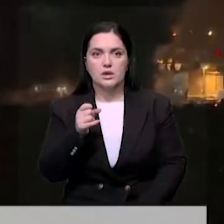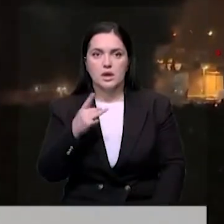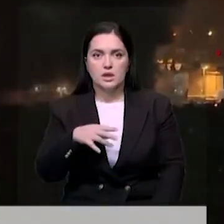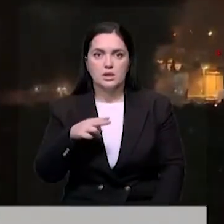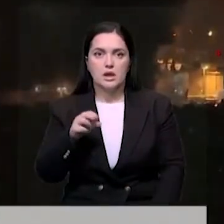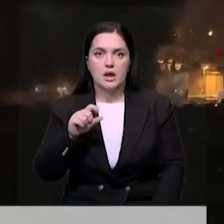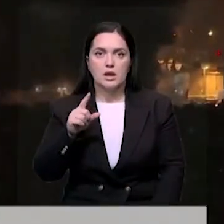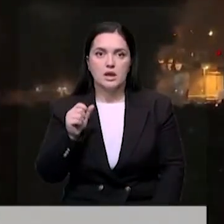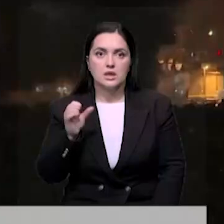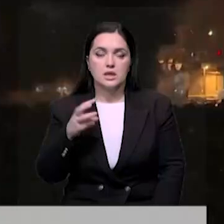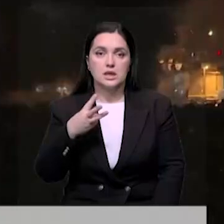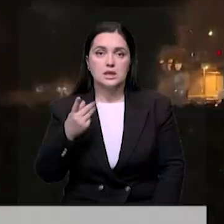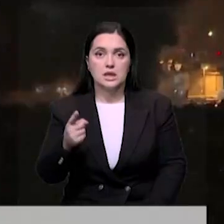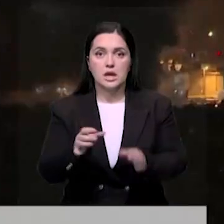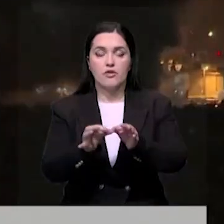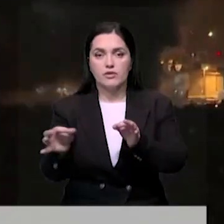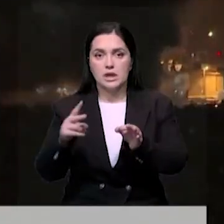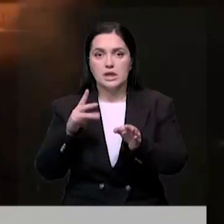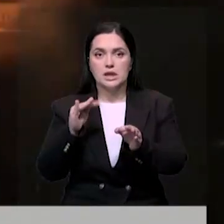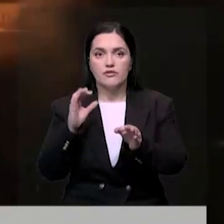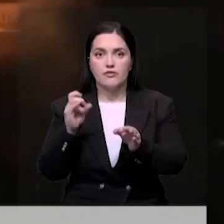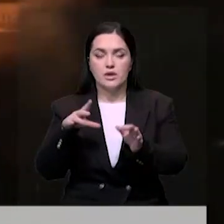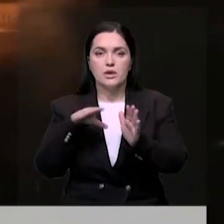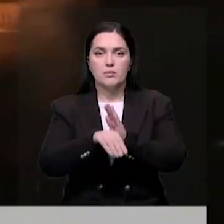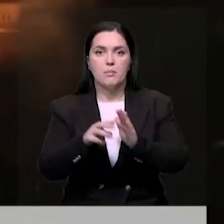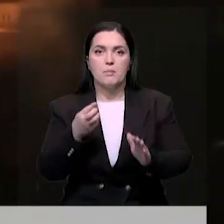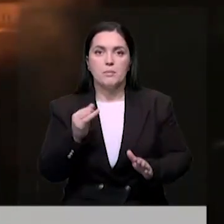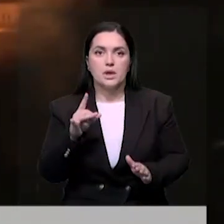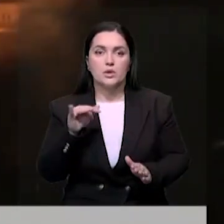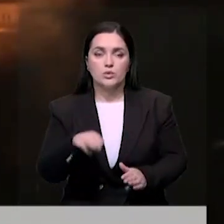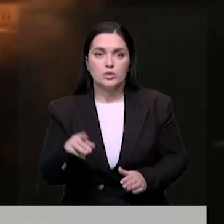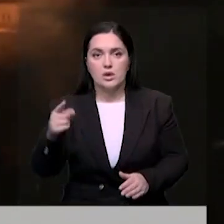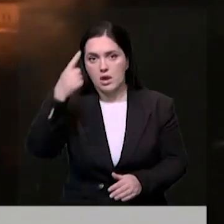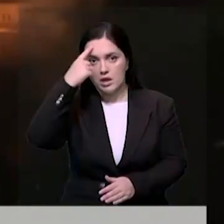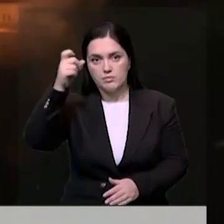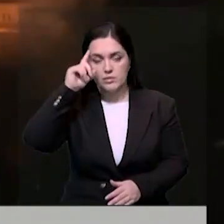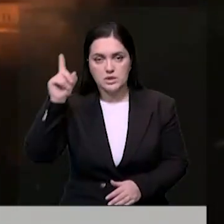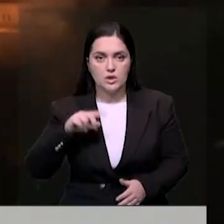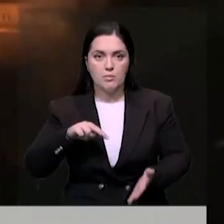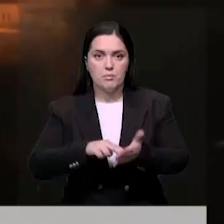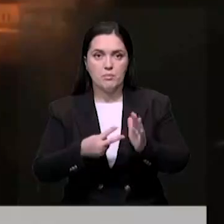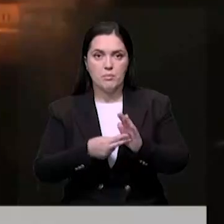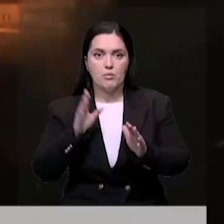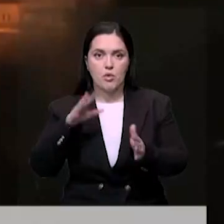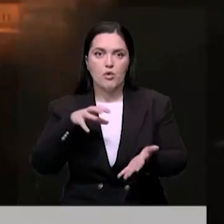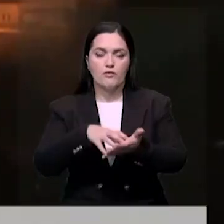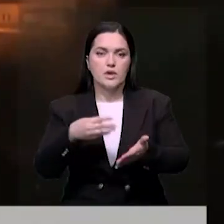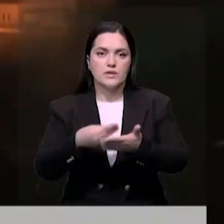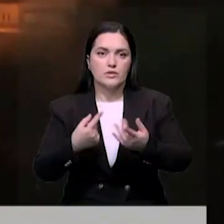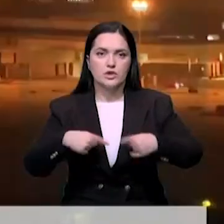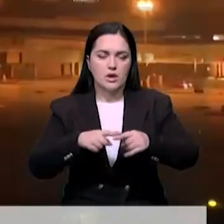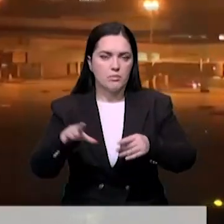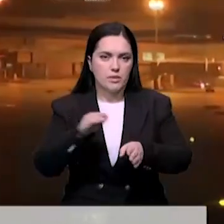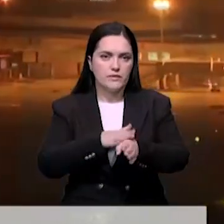Аль-Хасан имеет 31 филиал в Ливане, в том числе в Бейруте. Ранее Цахал уже заявляла, что планирует атаковать атаки на офисы